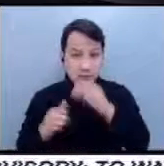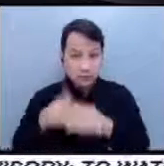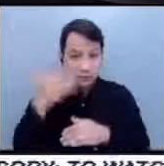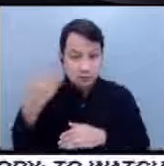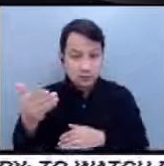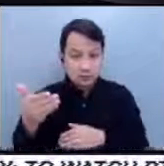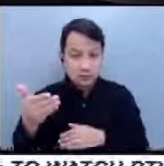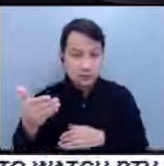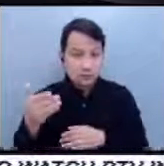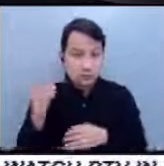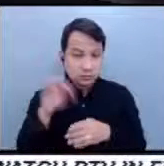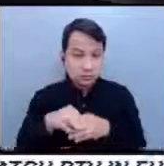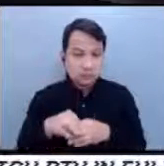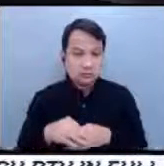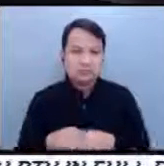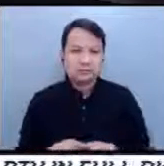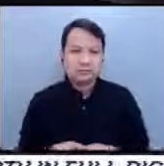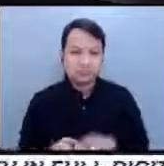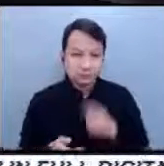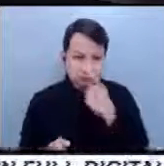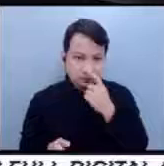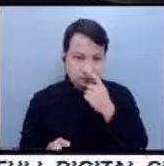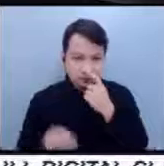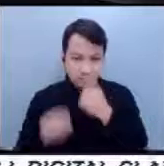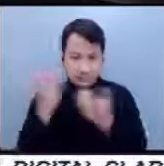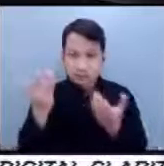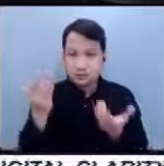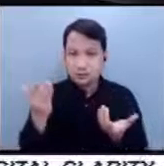halalan. Mag-aalalang